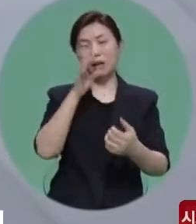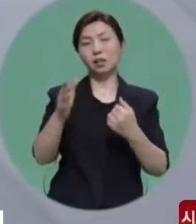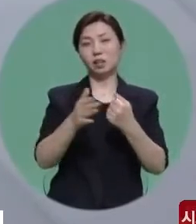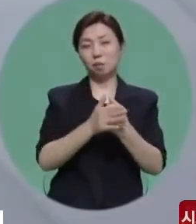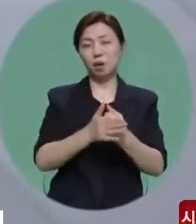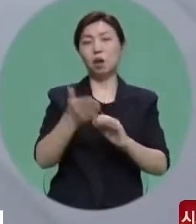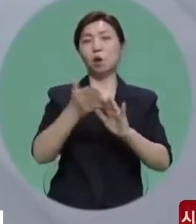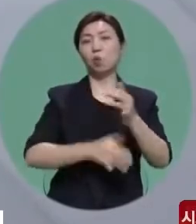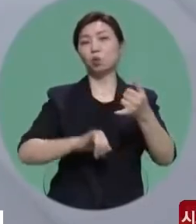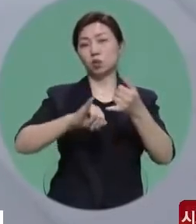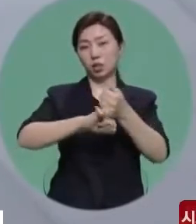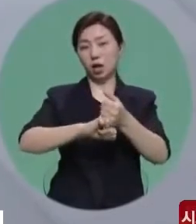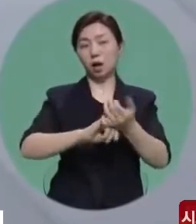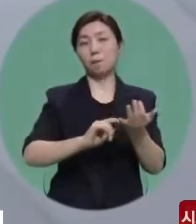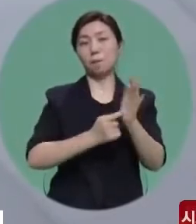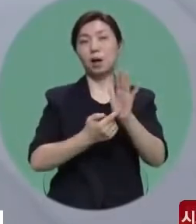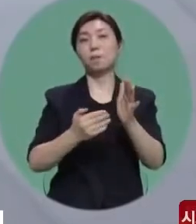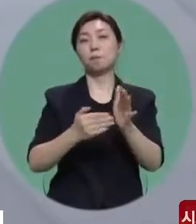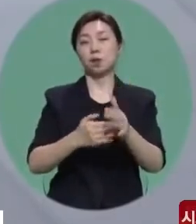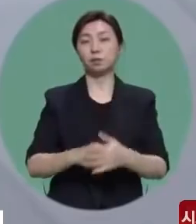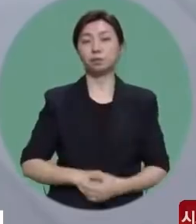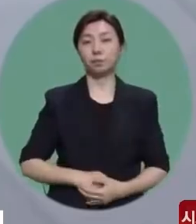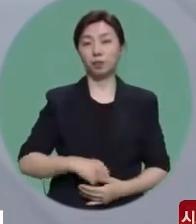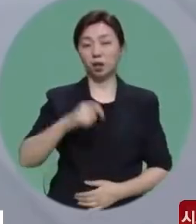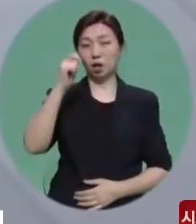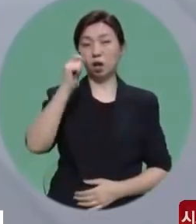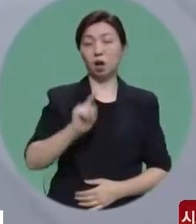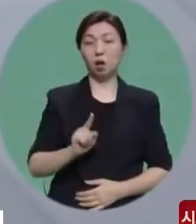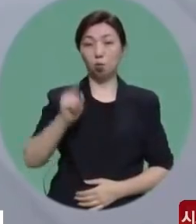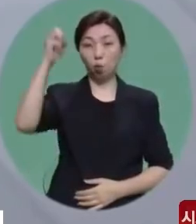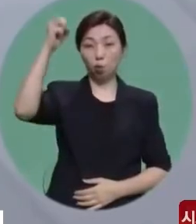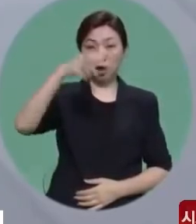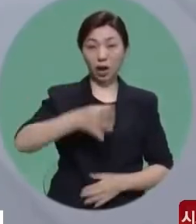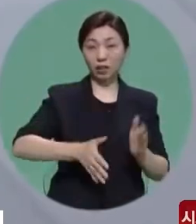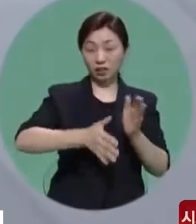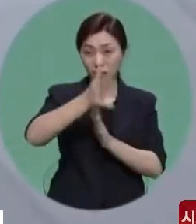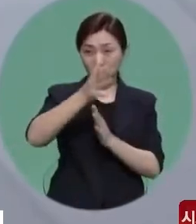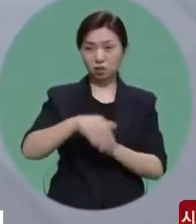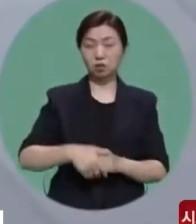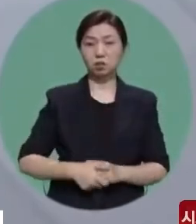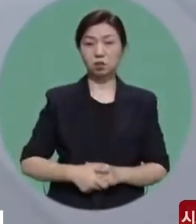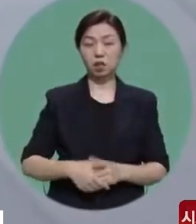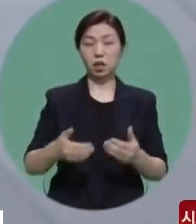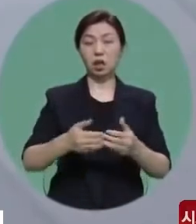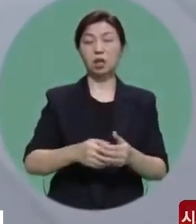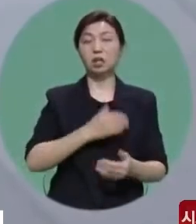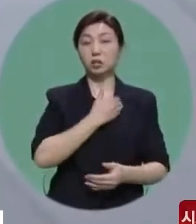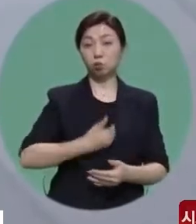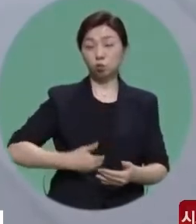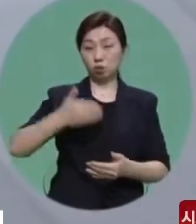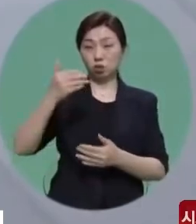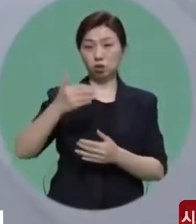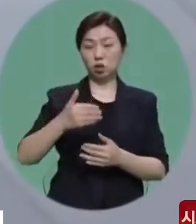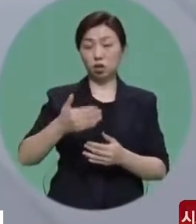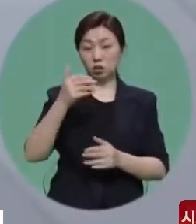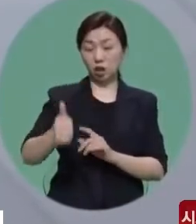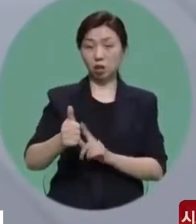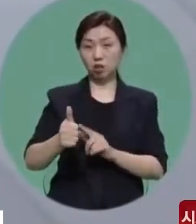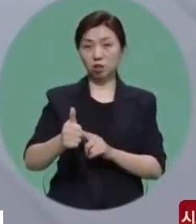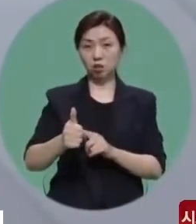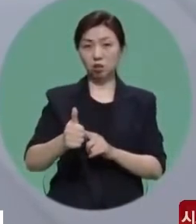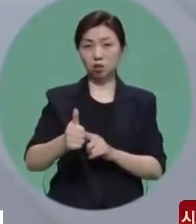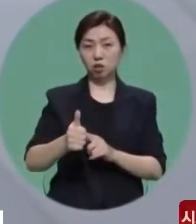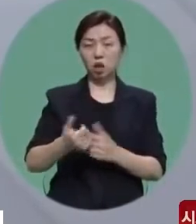됐습니다 고양시는 같은 기간에 저 자 단체장이 정신병원에 보낸 사람이 하나도 없는데 성남시는